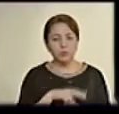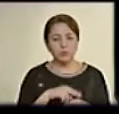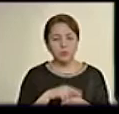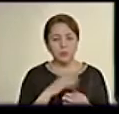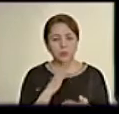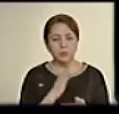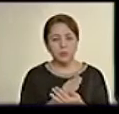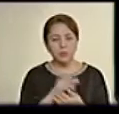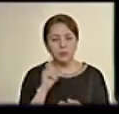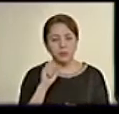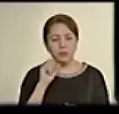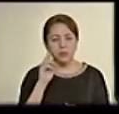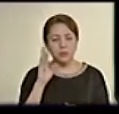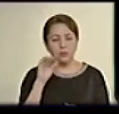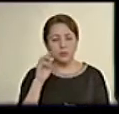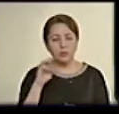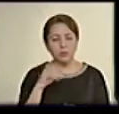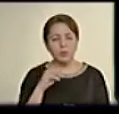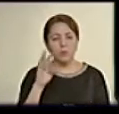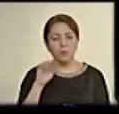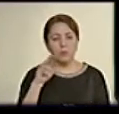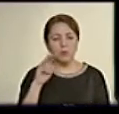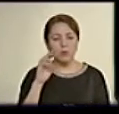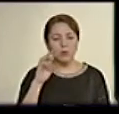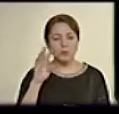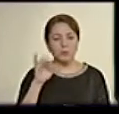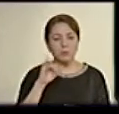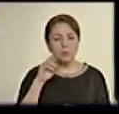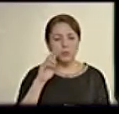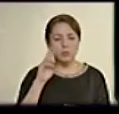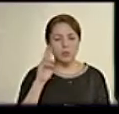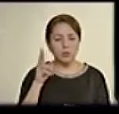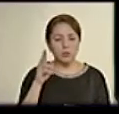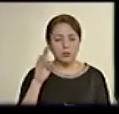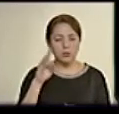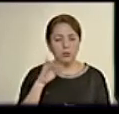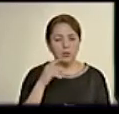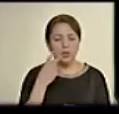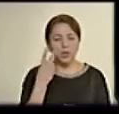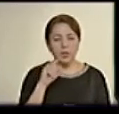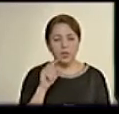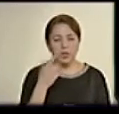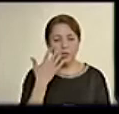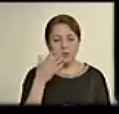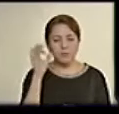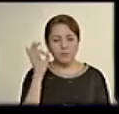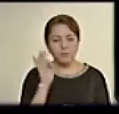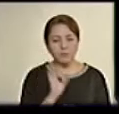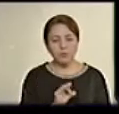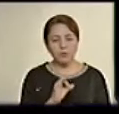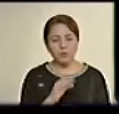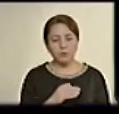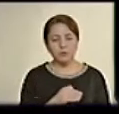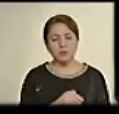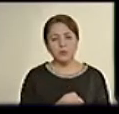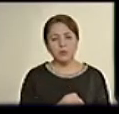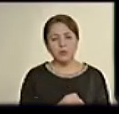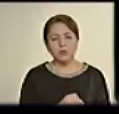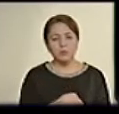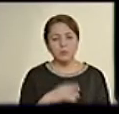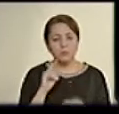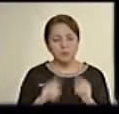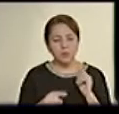esa mol mulkning 2.5% miqdoridagi soliq. Ba'zan yaylovlarda o'sha 15